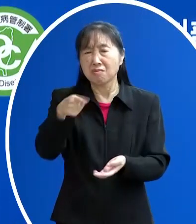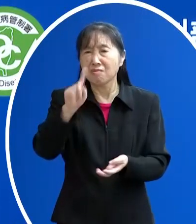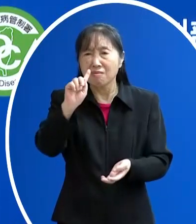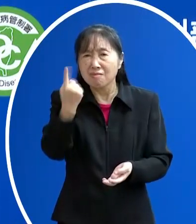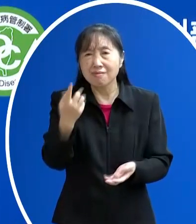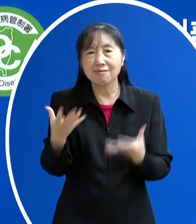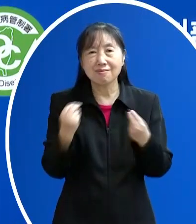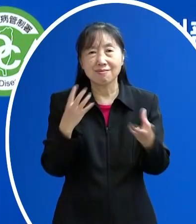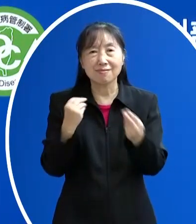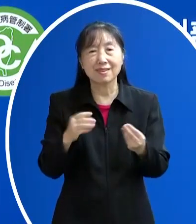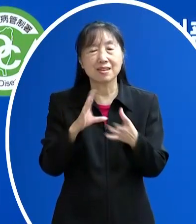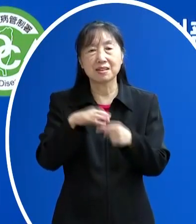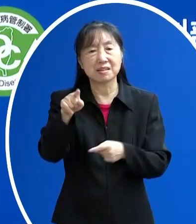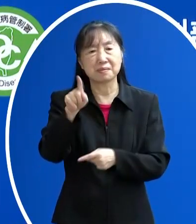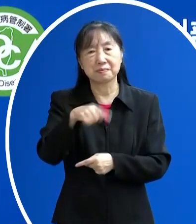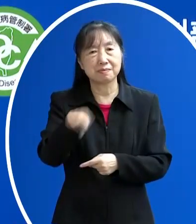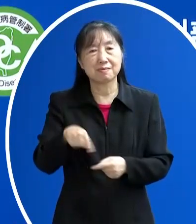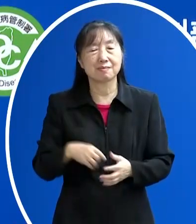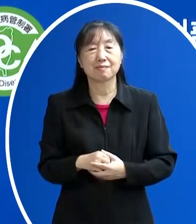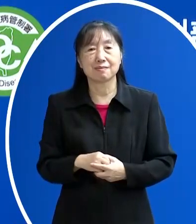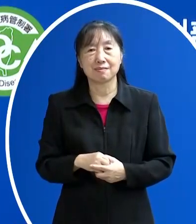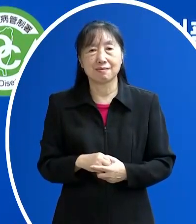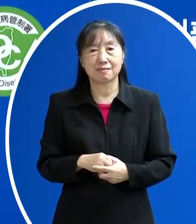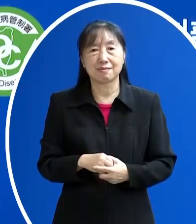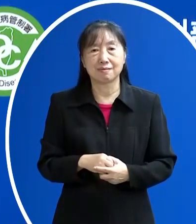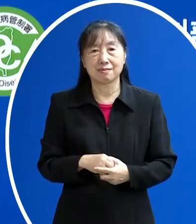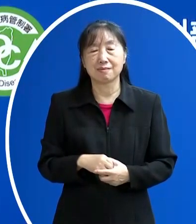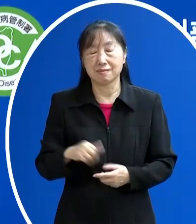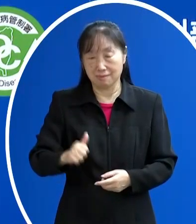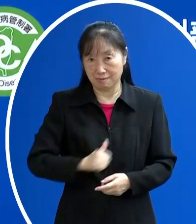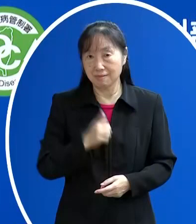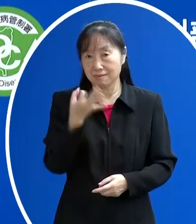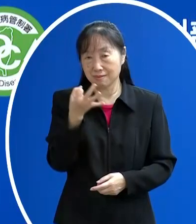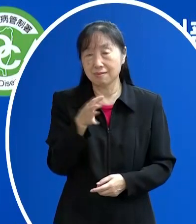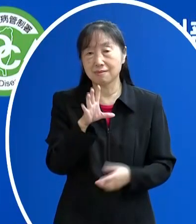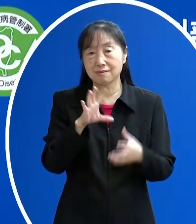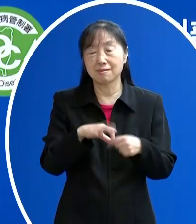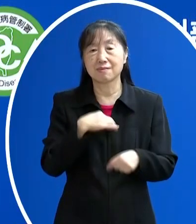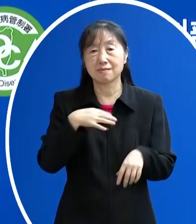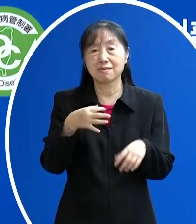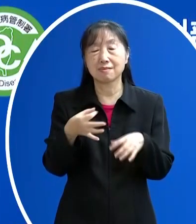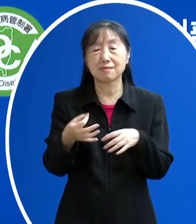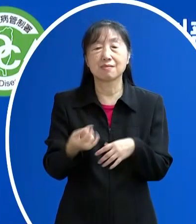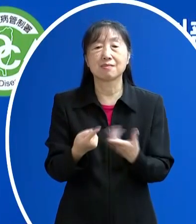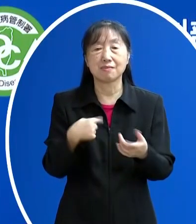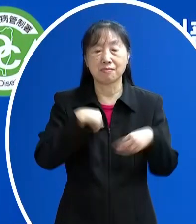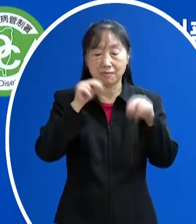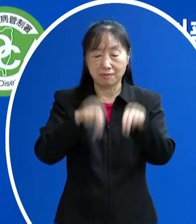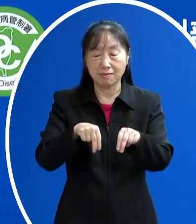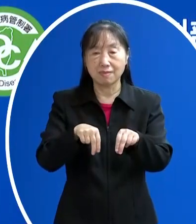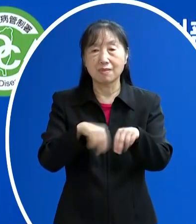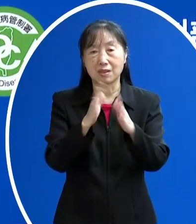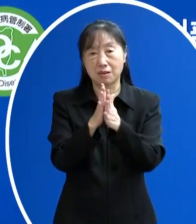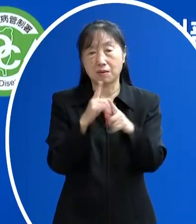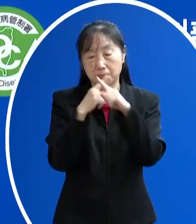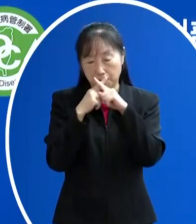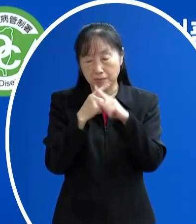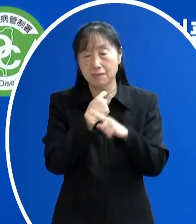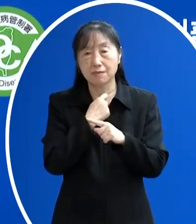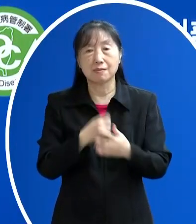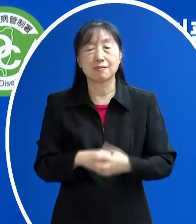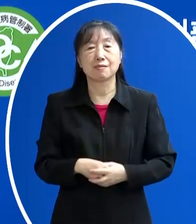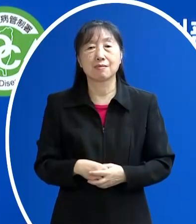的，所以我想说这个是错误的。那至于说实际的价格，我们因为有商业合约的关系要保密，那所